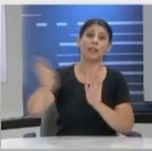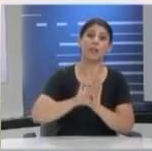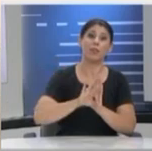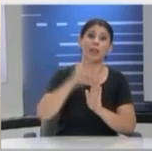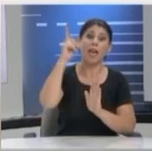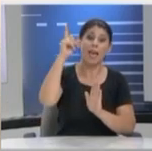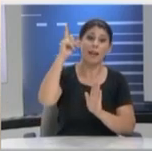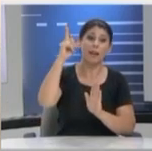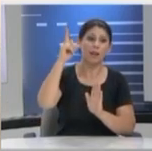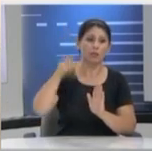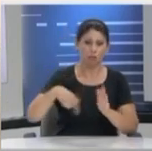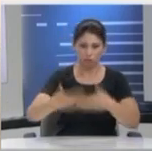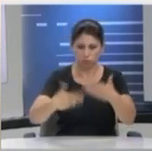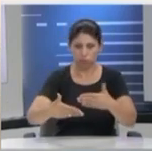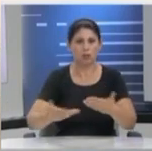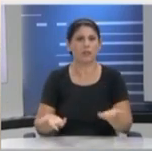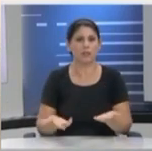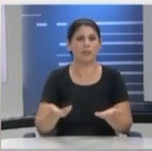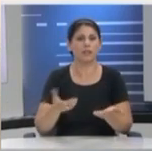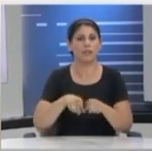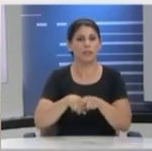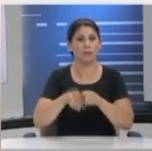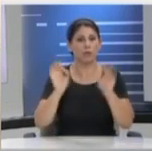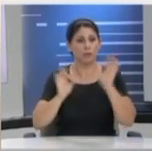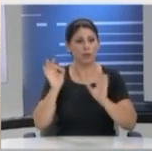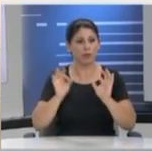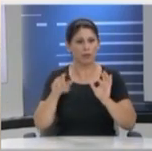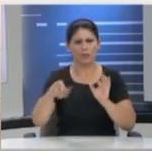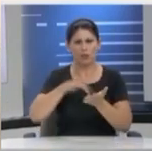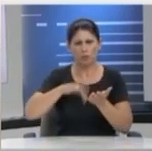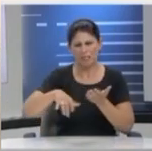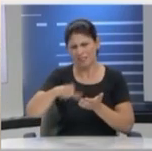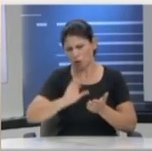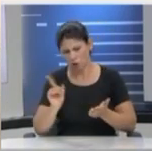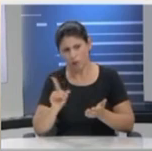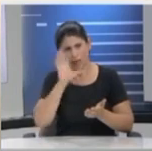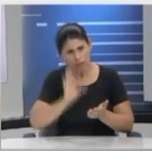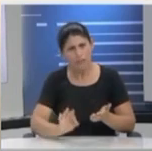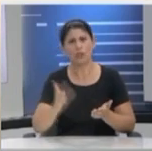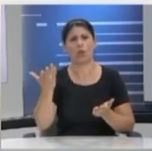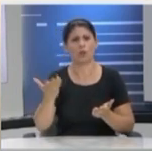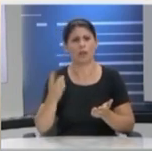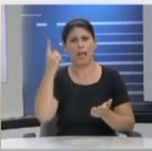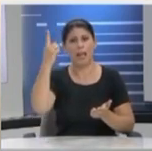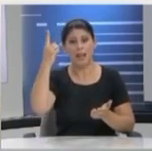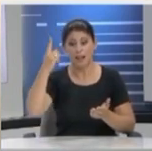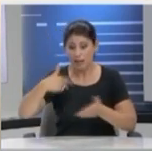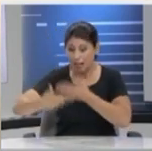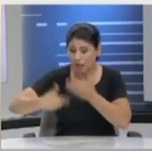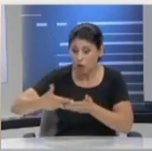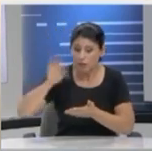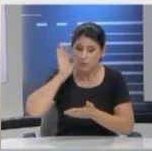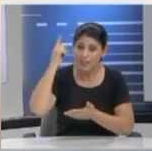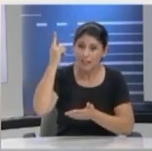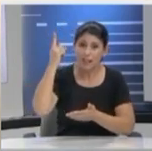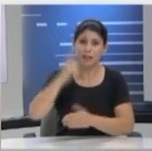Έναν. Την ώρα που διαδραματίζονται εξελίξεις σε σχέση με το μακεδονικό. Και δεν είναι τοπικιστικό. Είναι αληθινό όμως. Έναν από τη Θεσσαλονίκη. Έναν από την